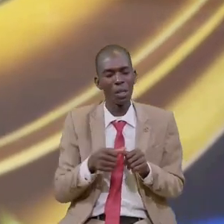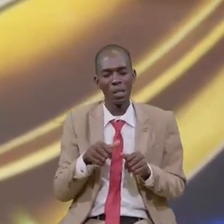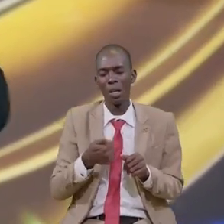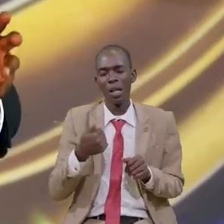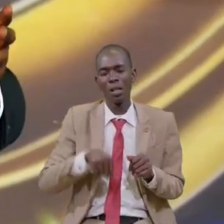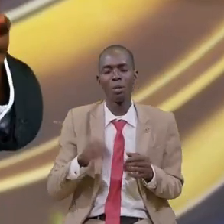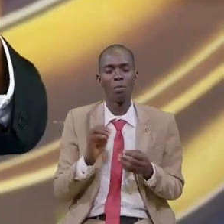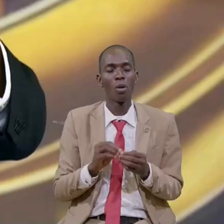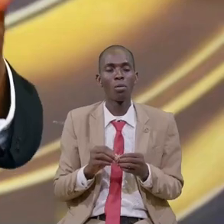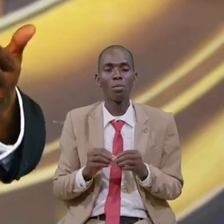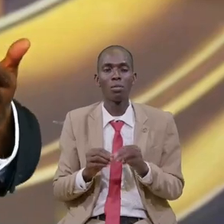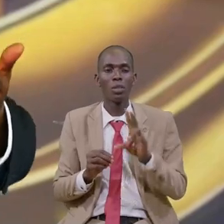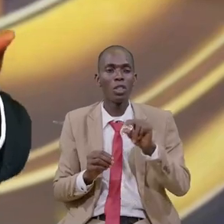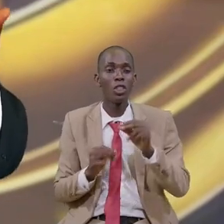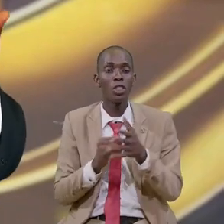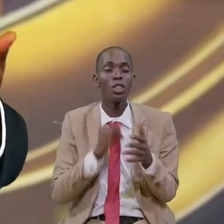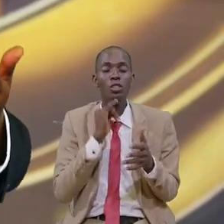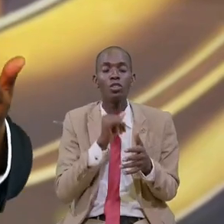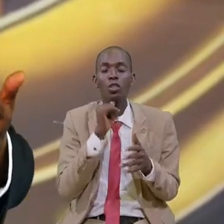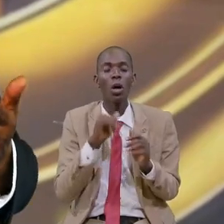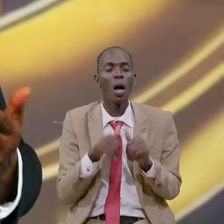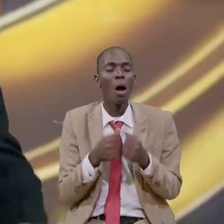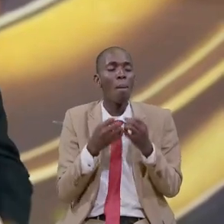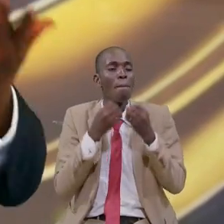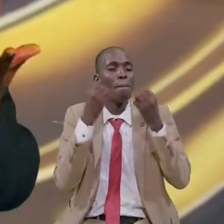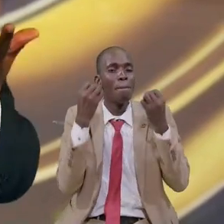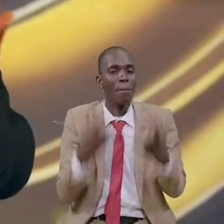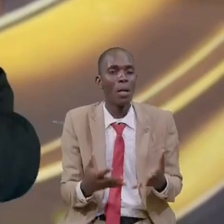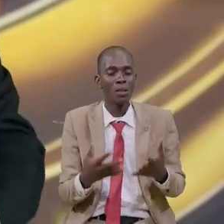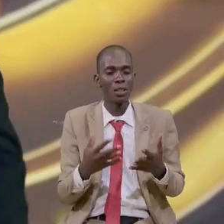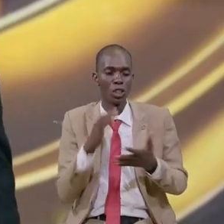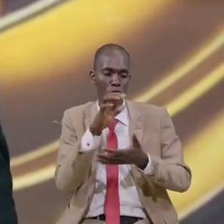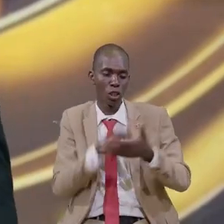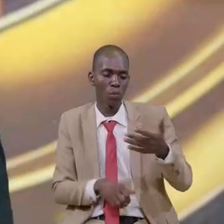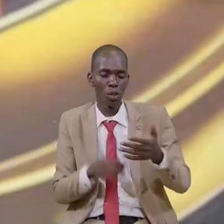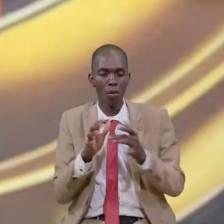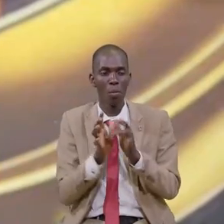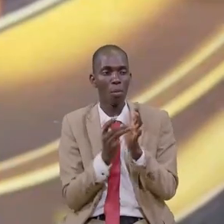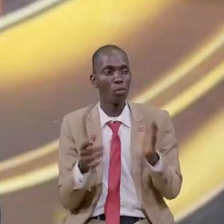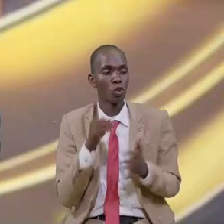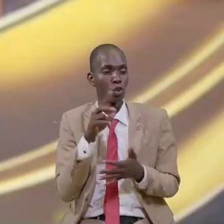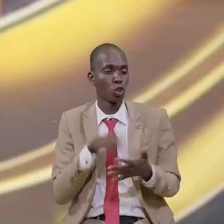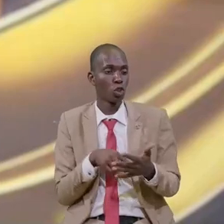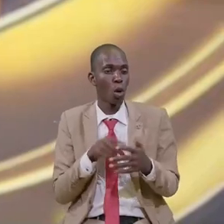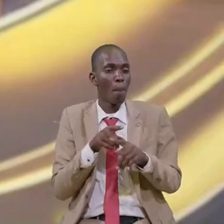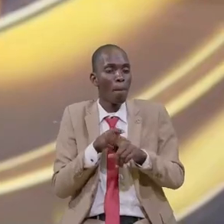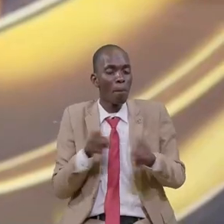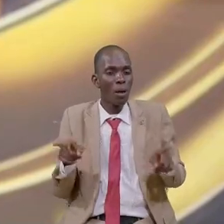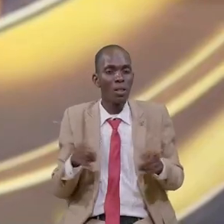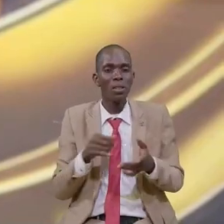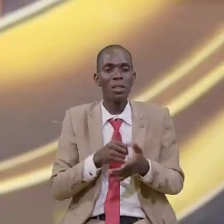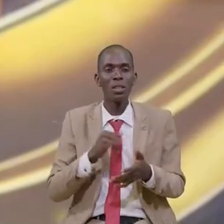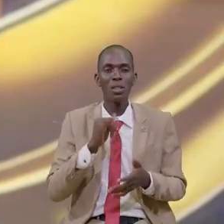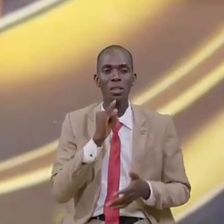nombre de chapitres que tu lis, c'est ce que tu fais du peu que tu reçois pour te sortir de là où tu